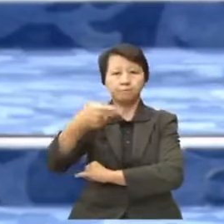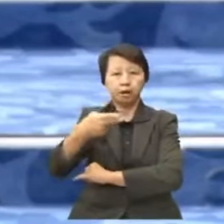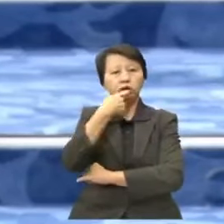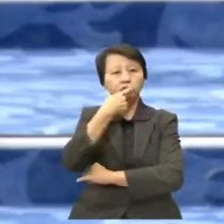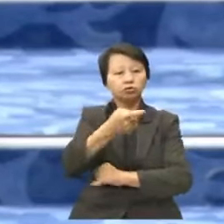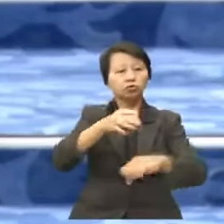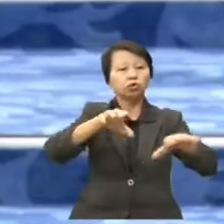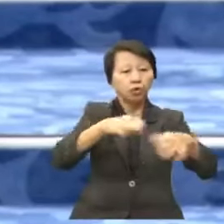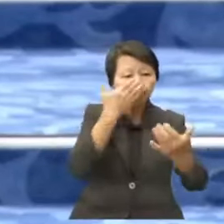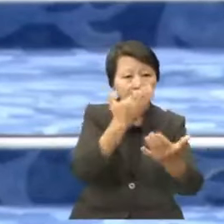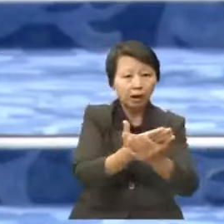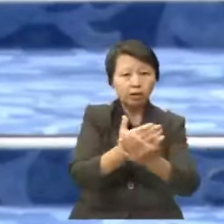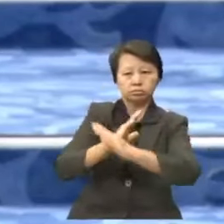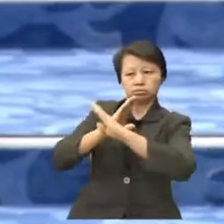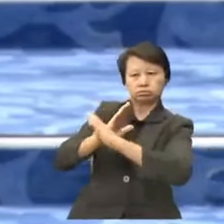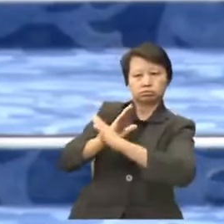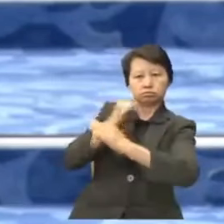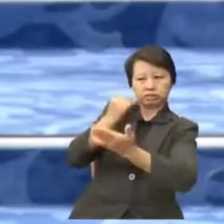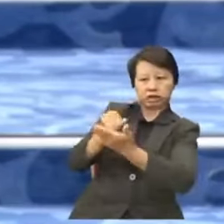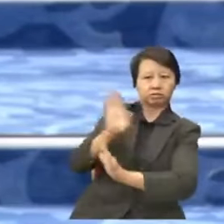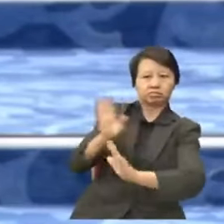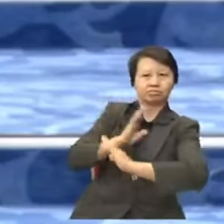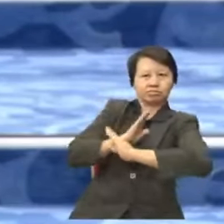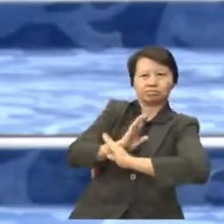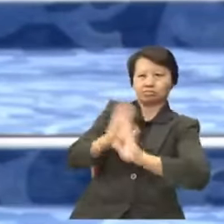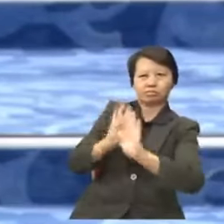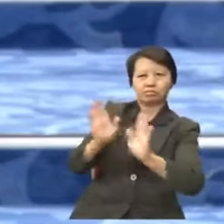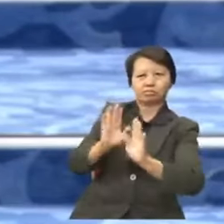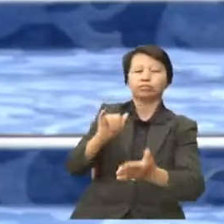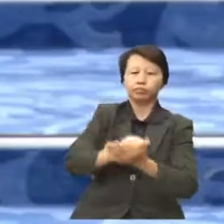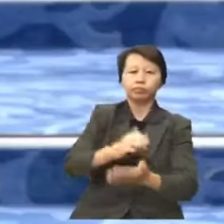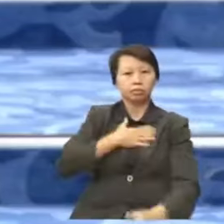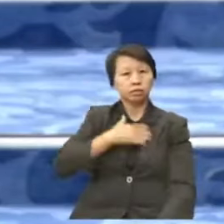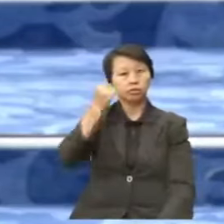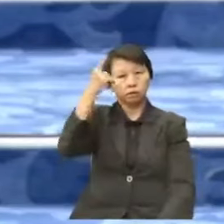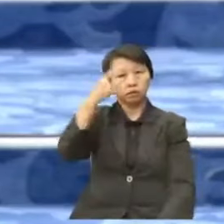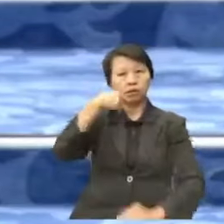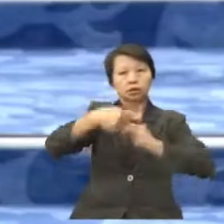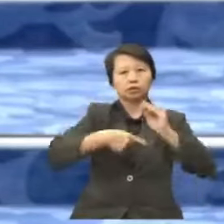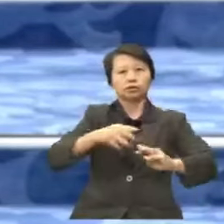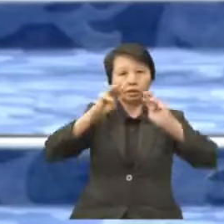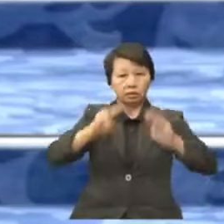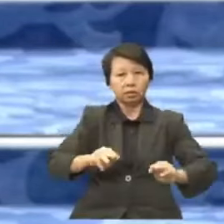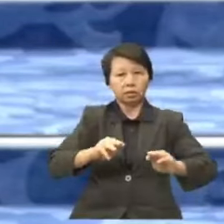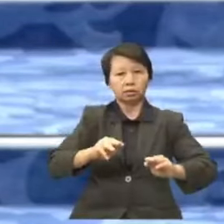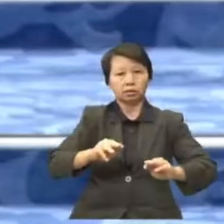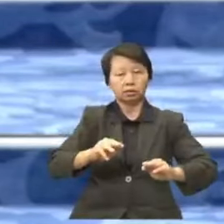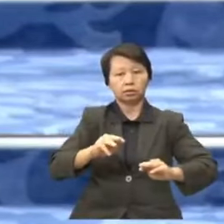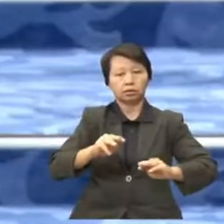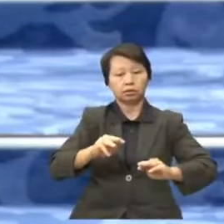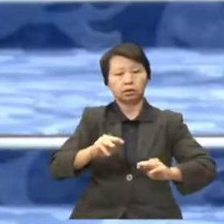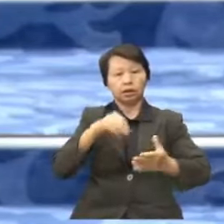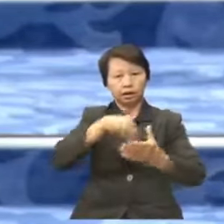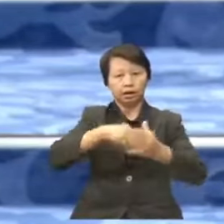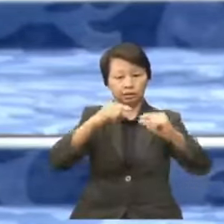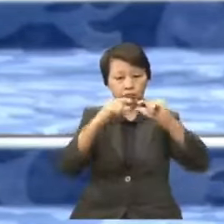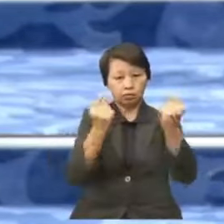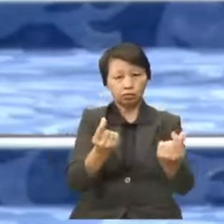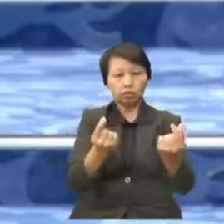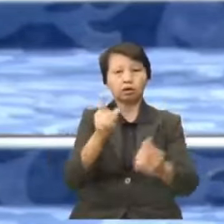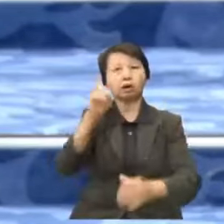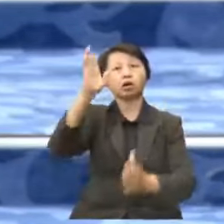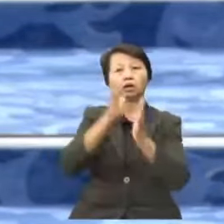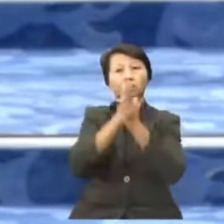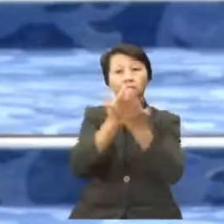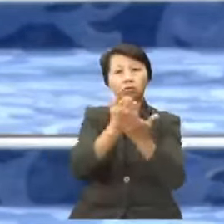buatik dan larang buat jahahaman saya manusia a dalam Quran dia cerita di